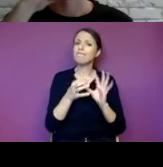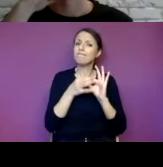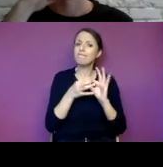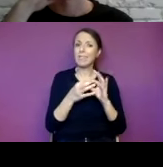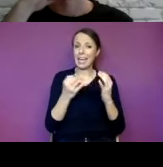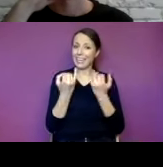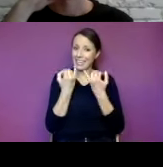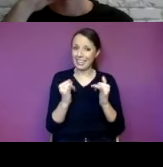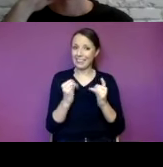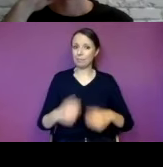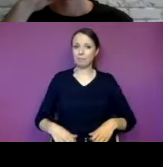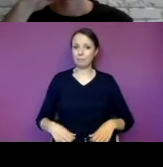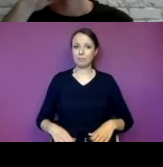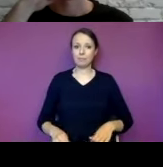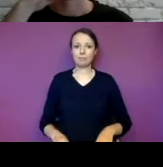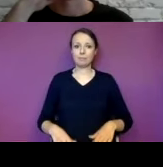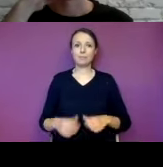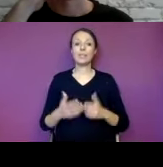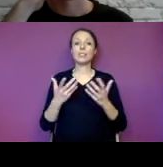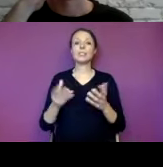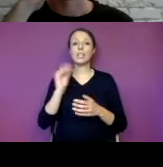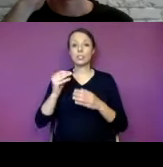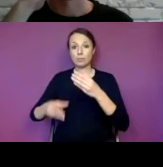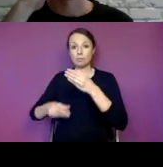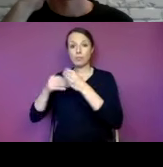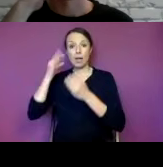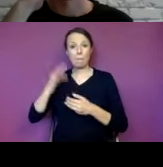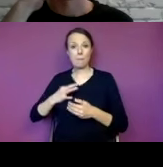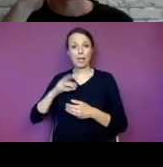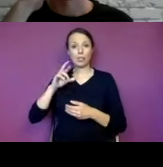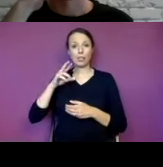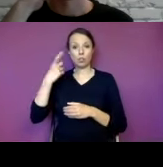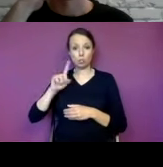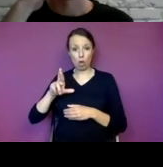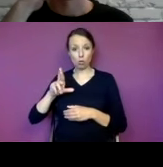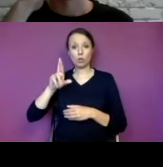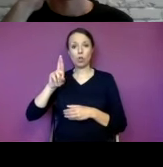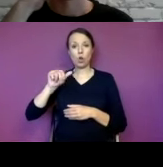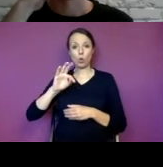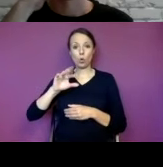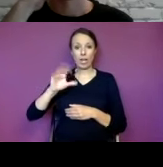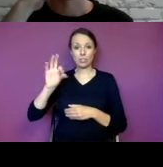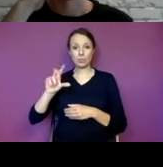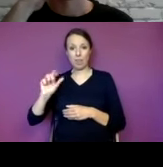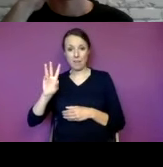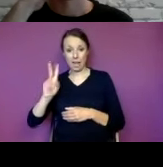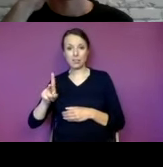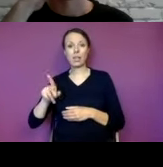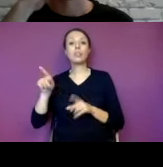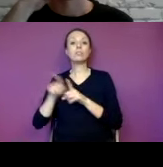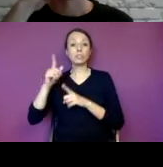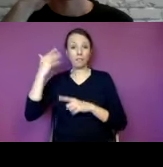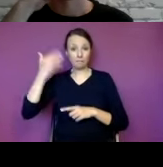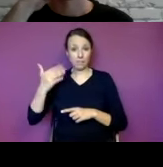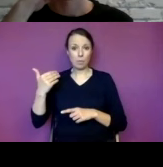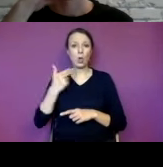tego, o czym powiedziała pani doktor Ruta Śpiewak i co też pojawiło się w prezentacji o